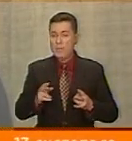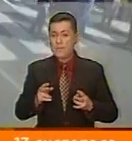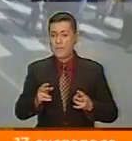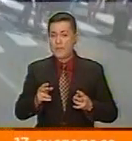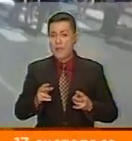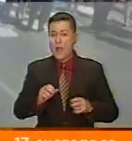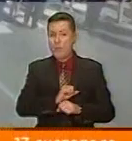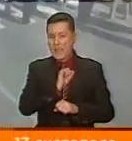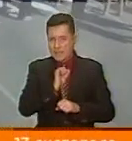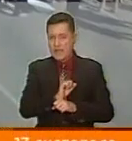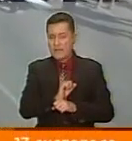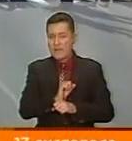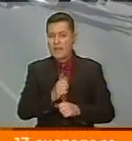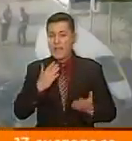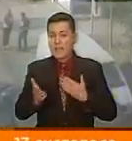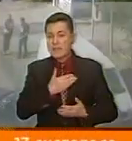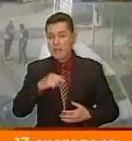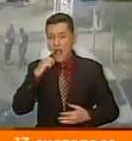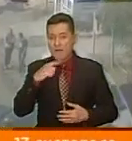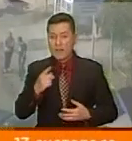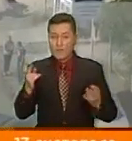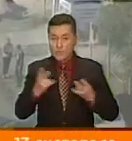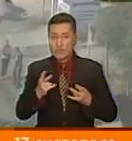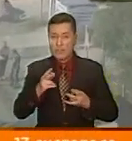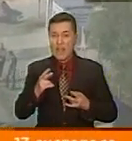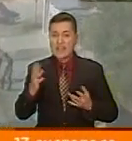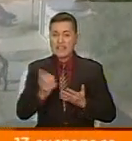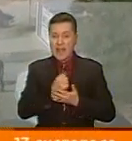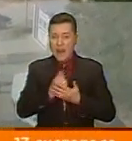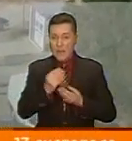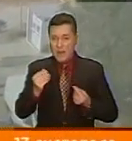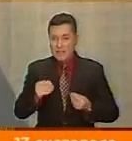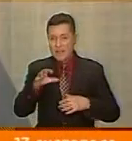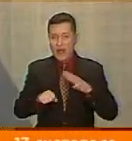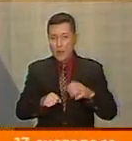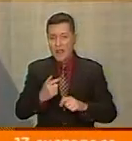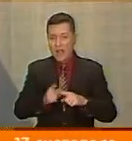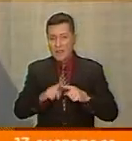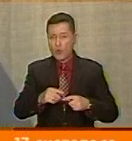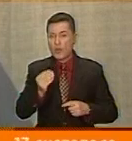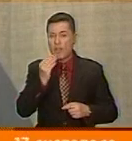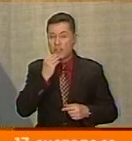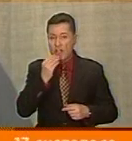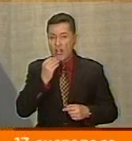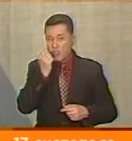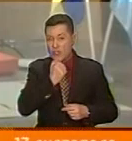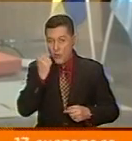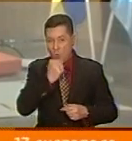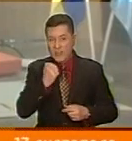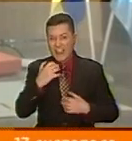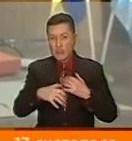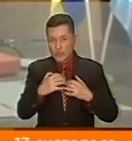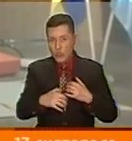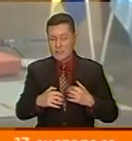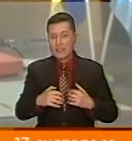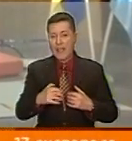о том что нужно ли зарабатывать на оккупанте который жрёт херсонские помидоры хрен ему не помидоры в конце концов